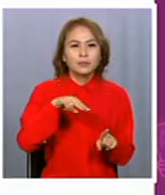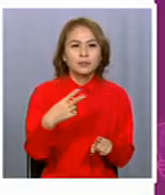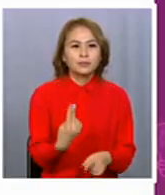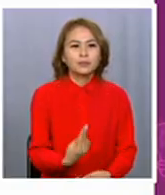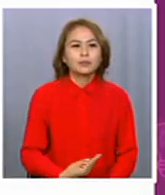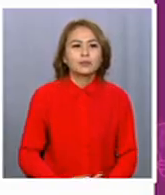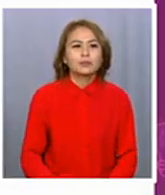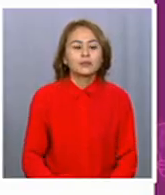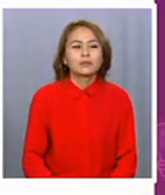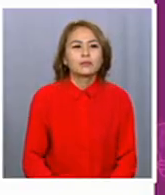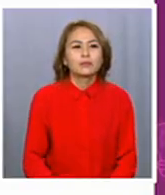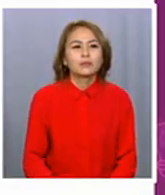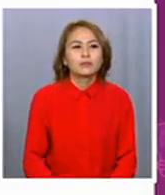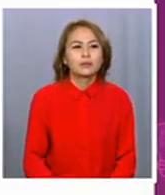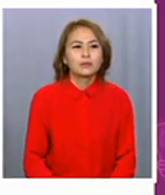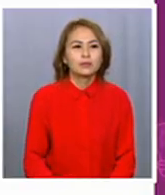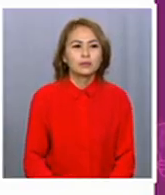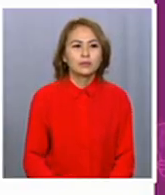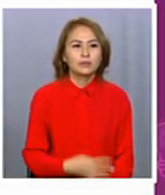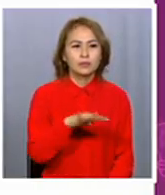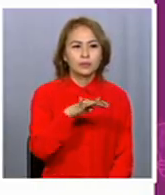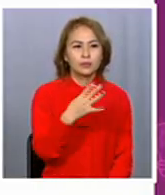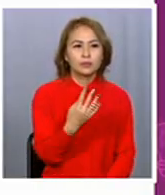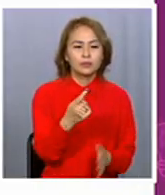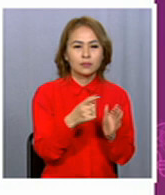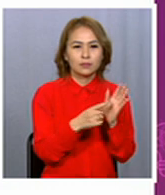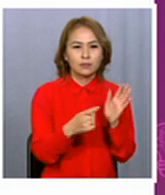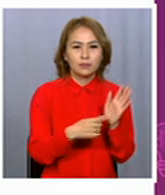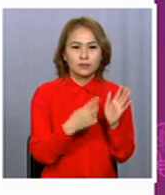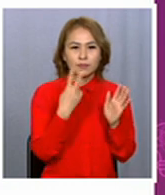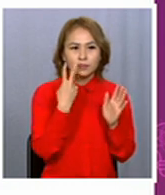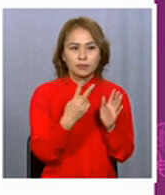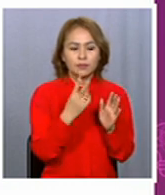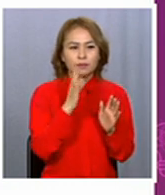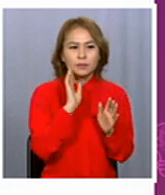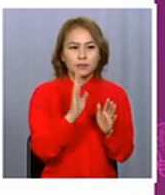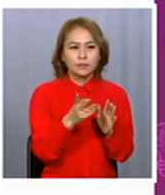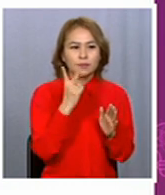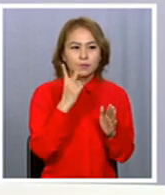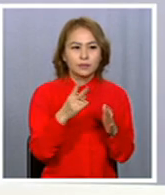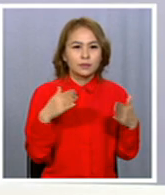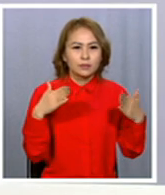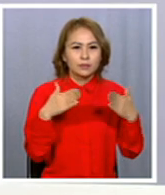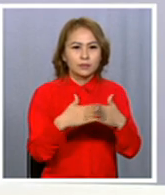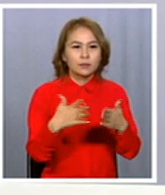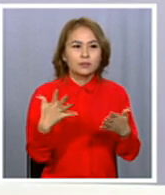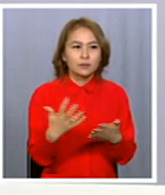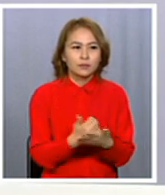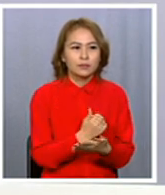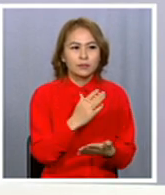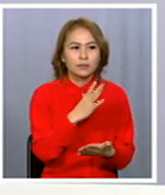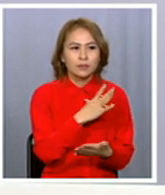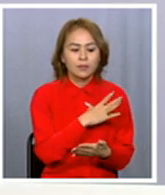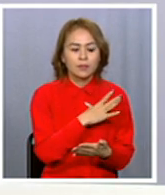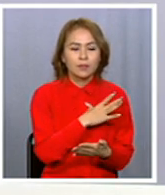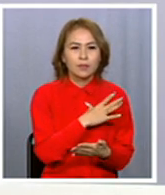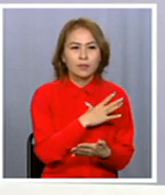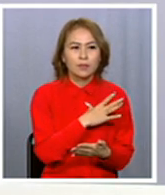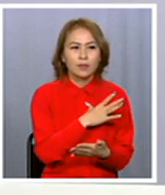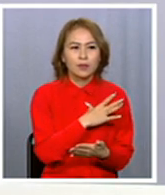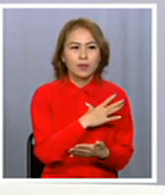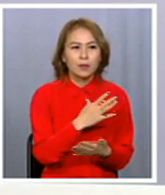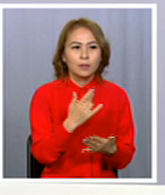иә? Сонымен балар 44-ті 2-ге бөлген кезде мына екі бұрышымыз да табылды. Келесі. Ал енді балар,